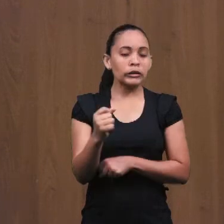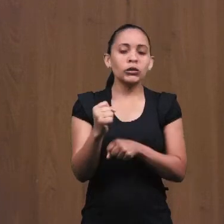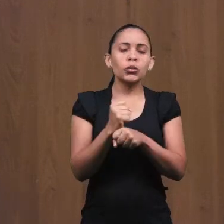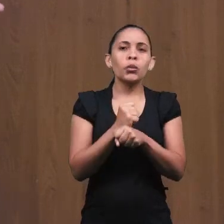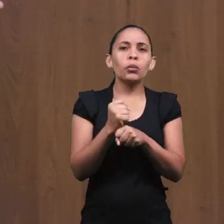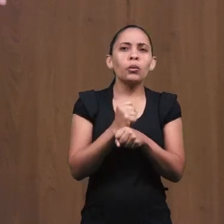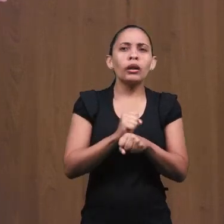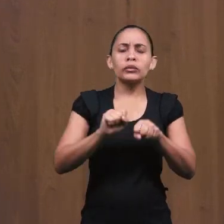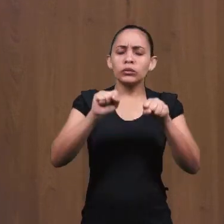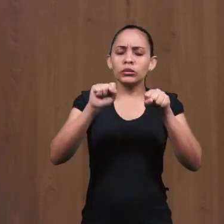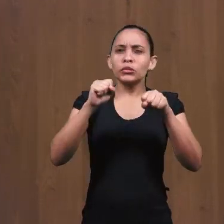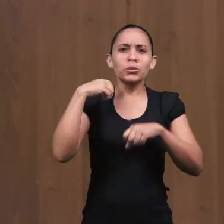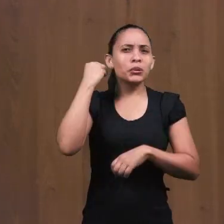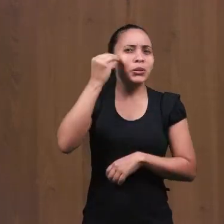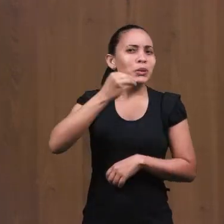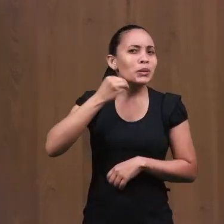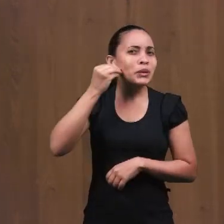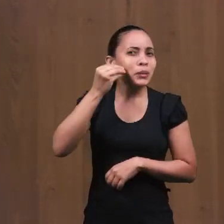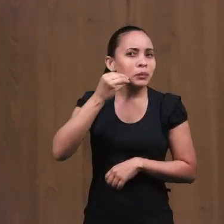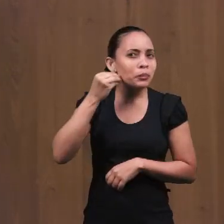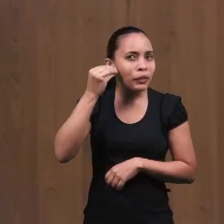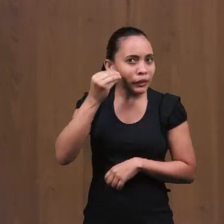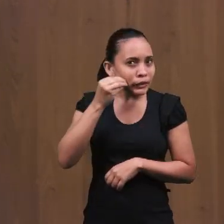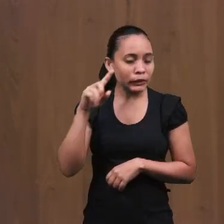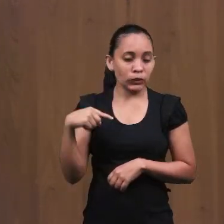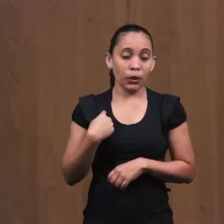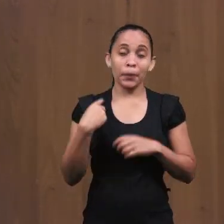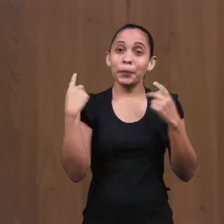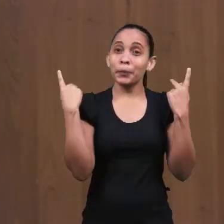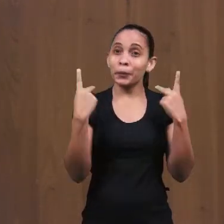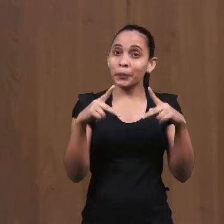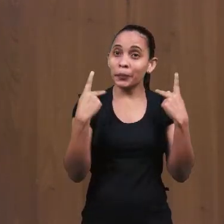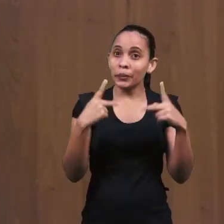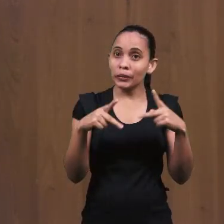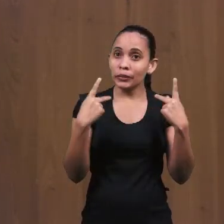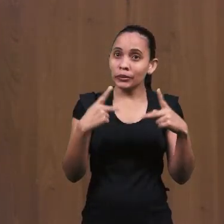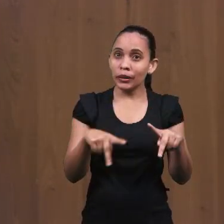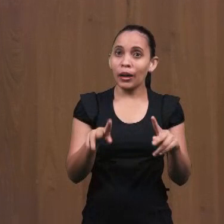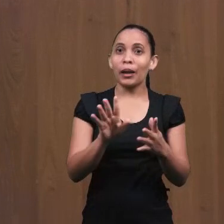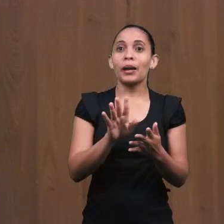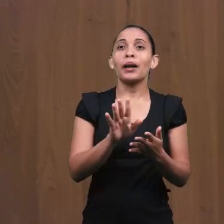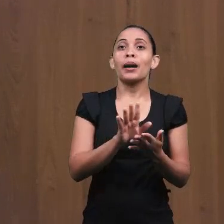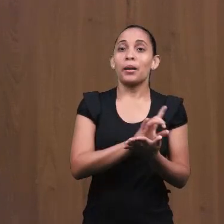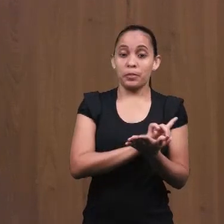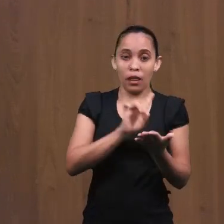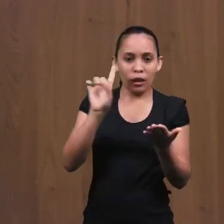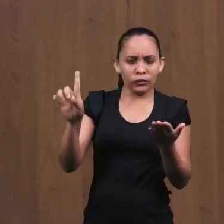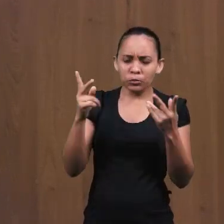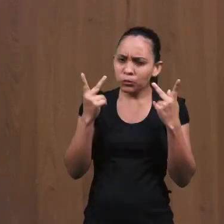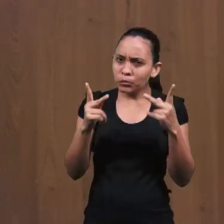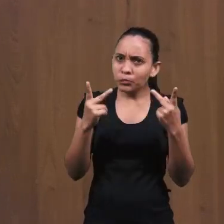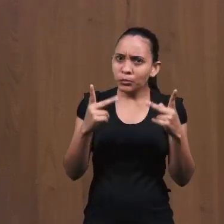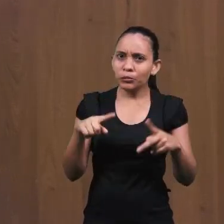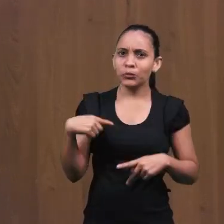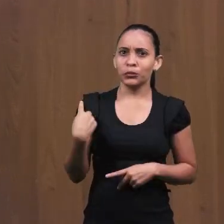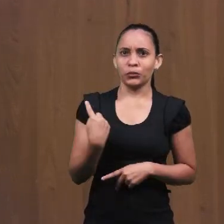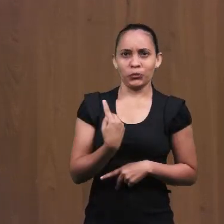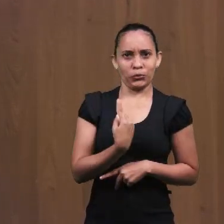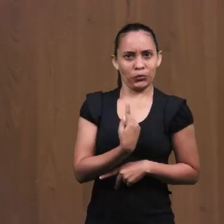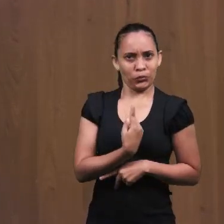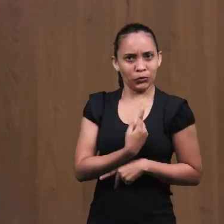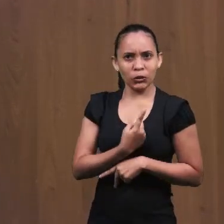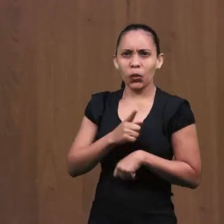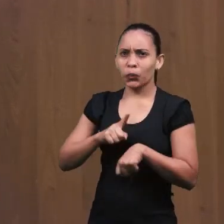beaucoup d'expérience, que nous puissions prêcher la parole du Seigneur, que nous puissions dédier notre vie au Seigneur